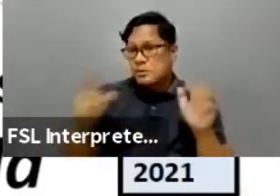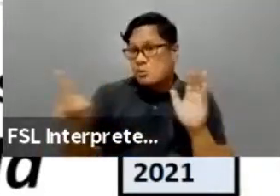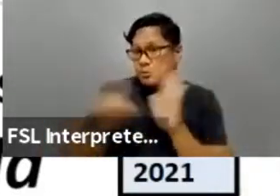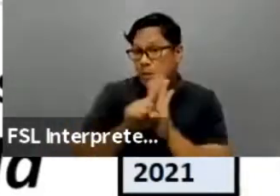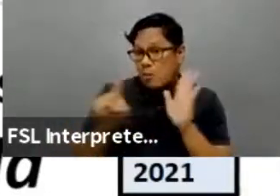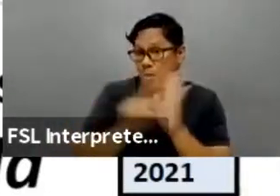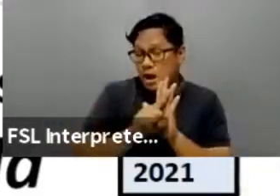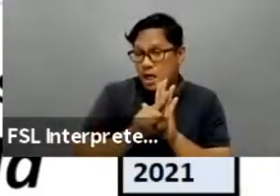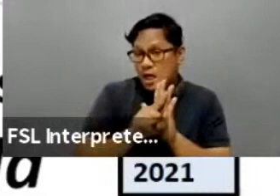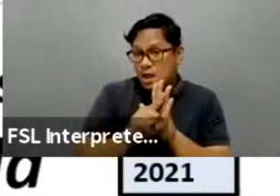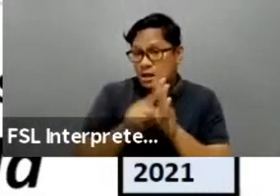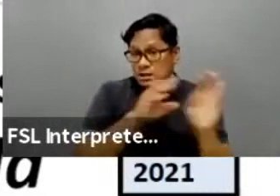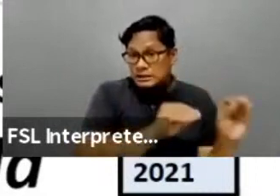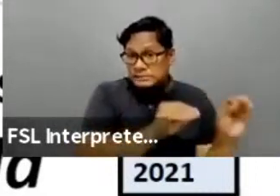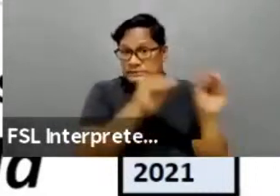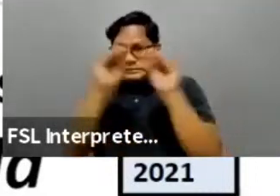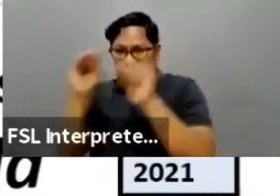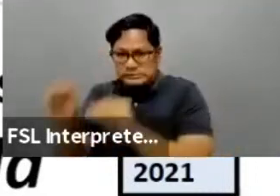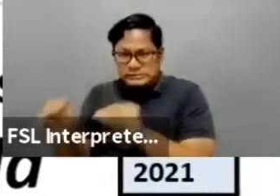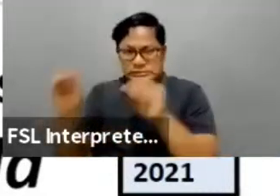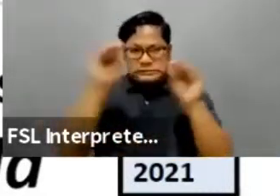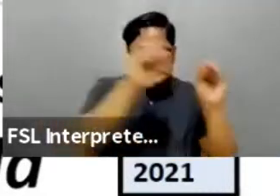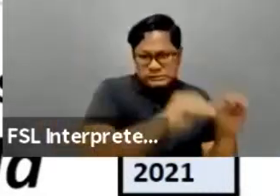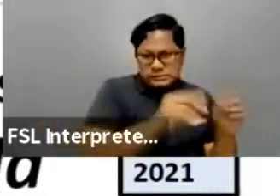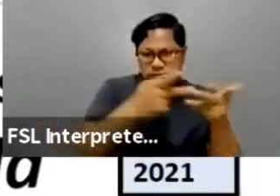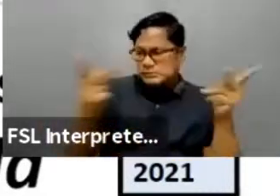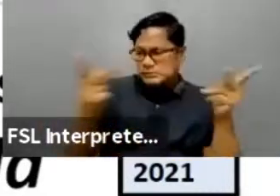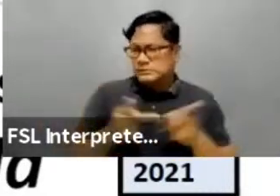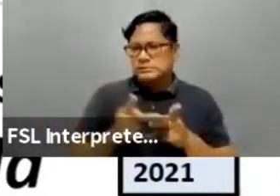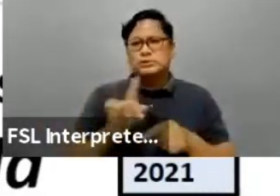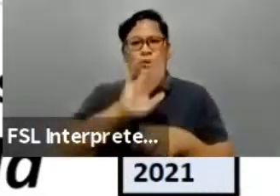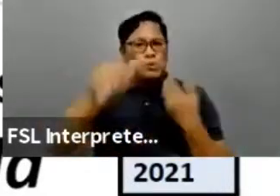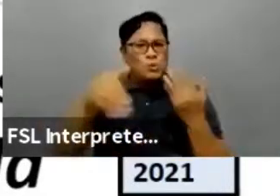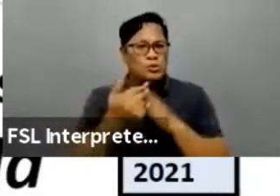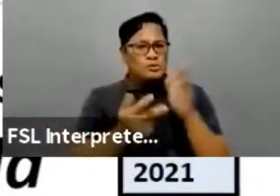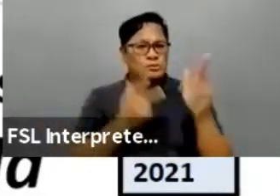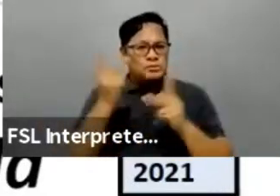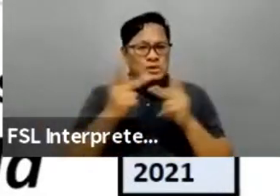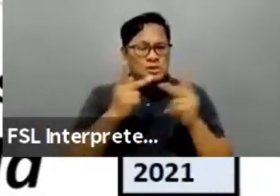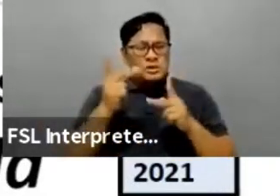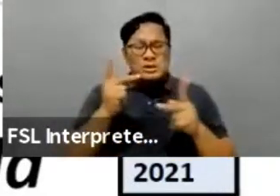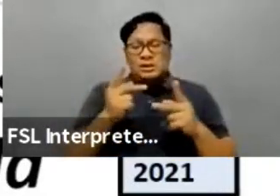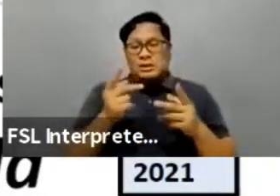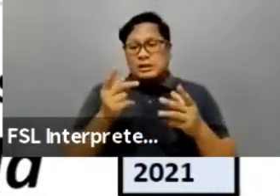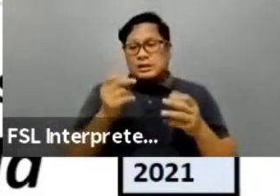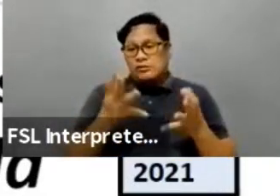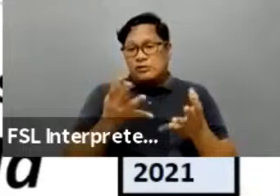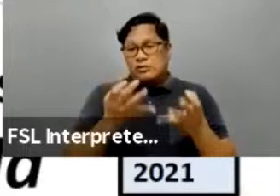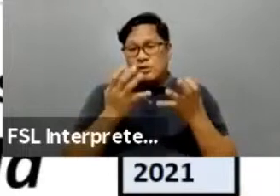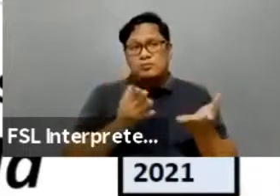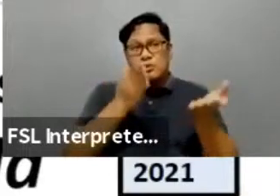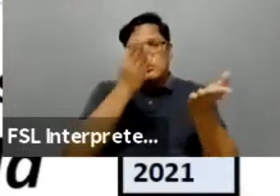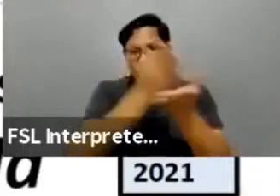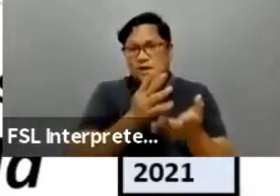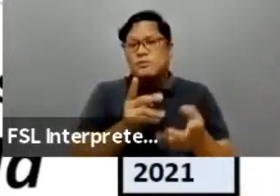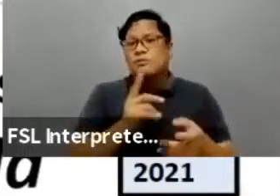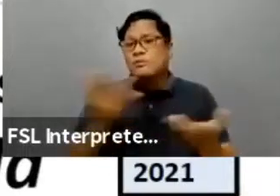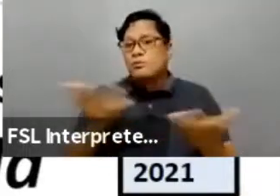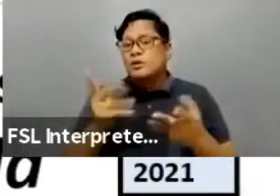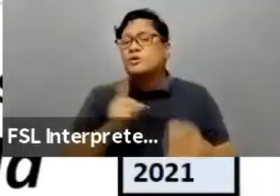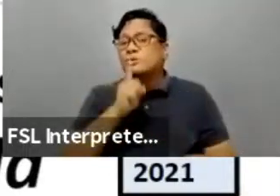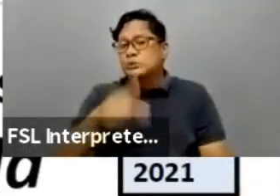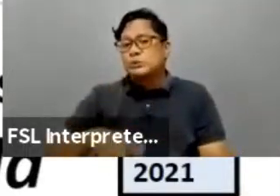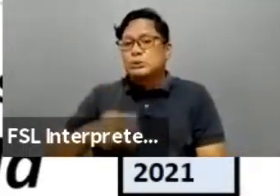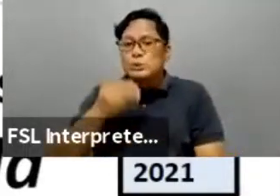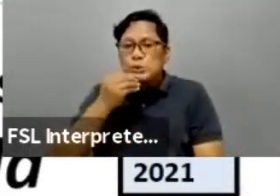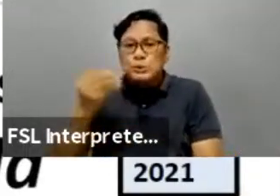nang lumipat ng mga lugar, ay lahat ng tao naggusto nang pumunta kung saan sila nakatira. Kaya